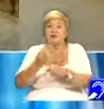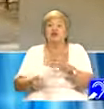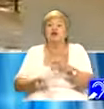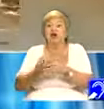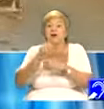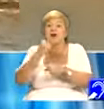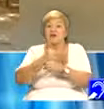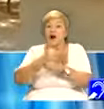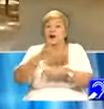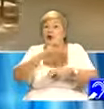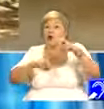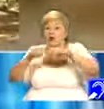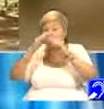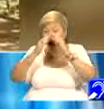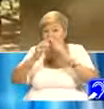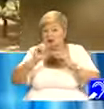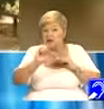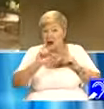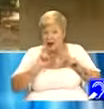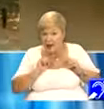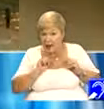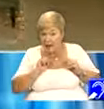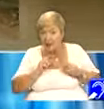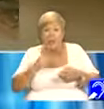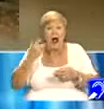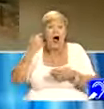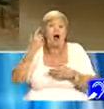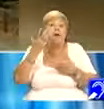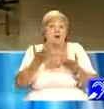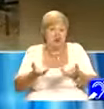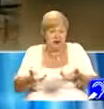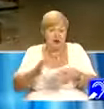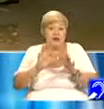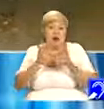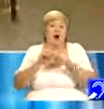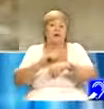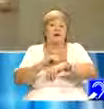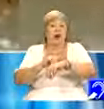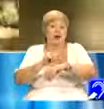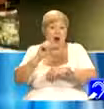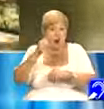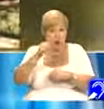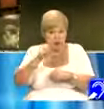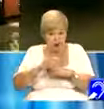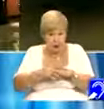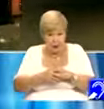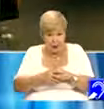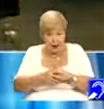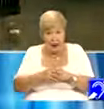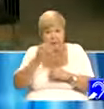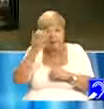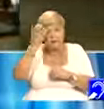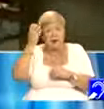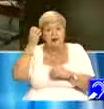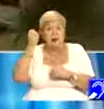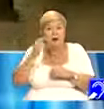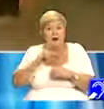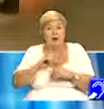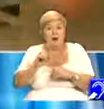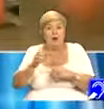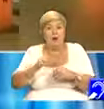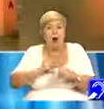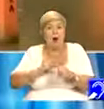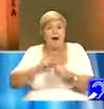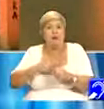polițiști să se desfășoare. De astfel, surse judiciare susțin că în jurul orei 11 nu a putut fi monitorizat